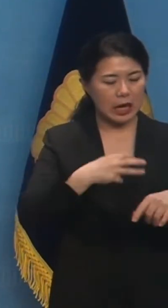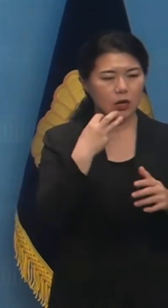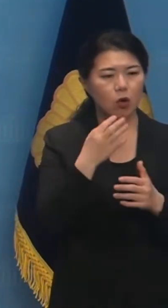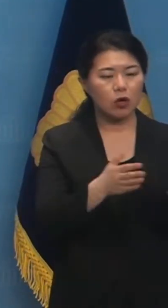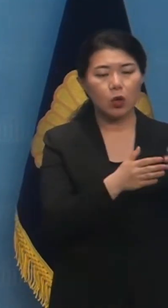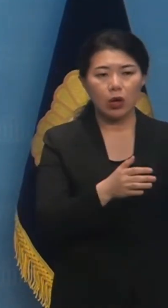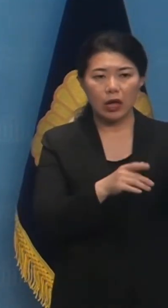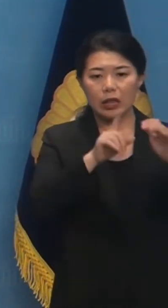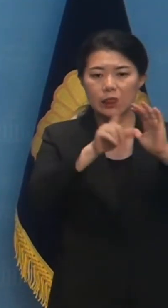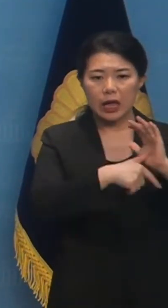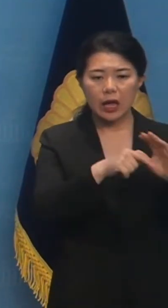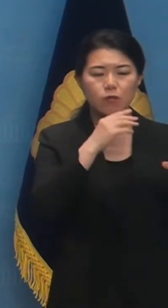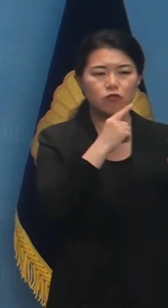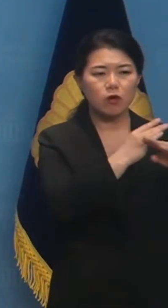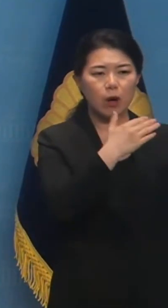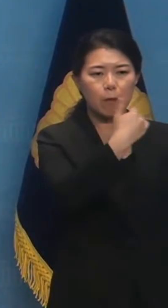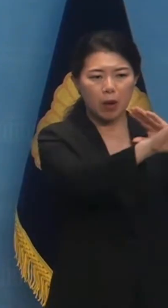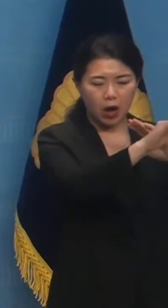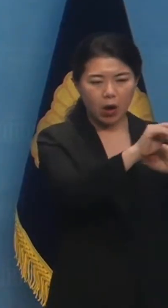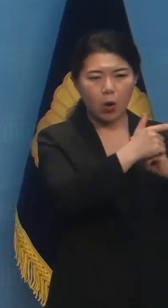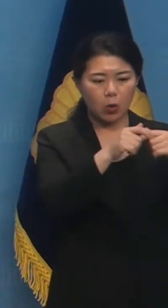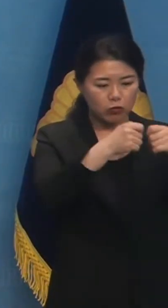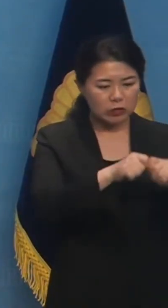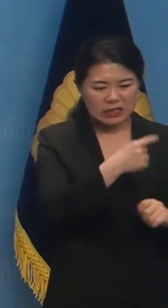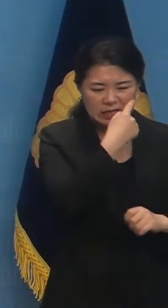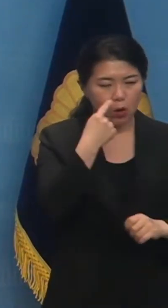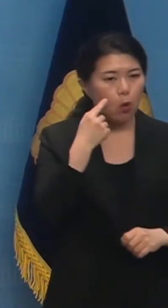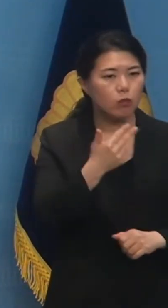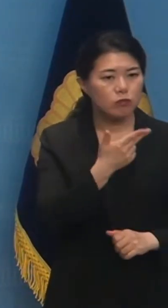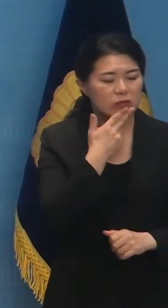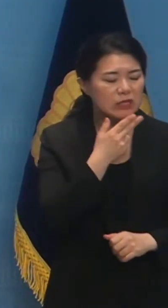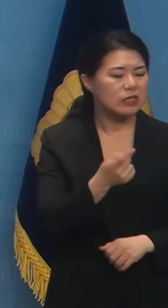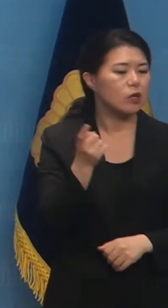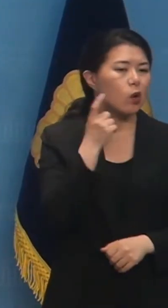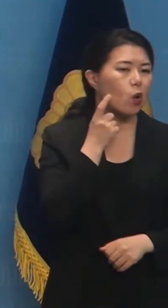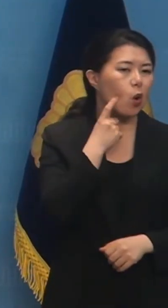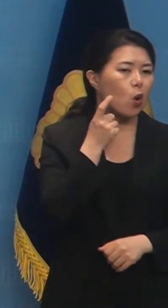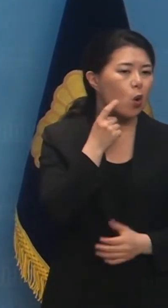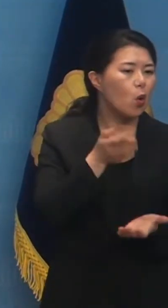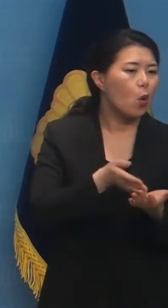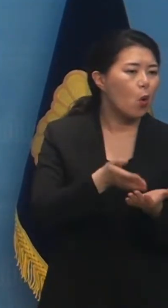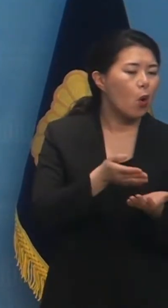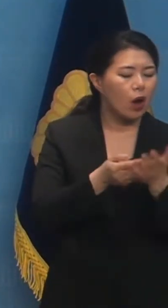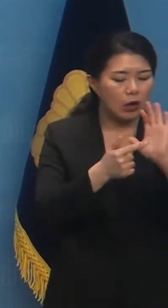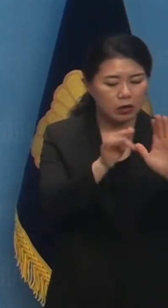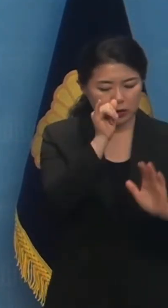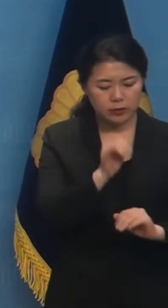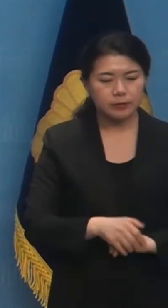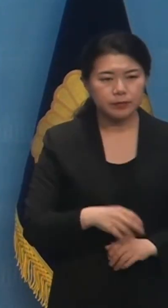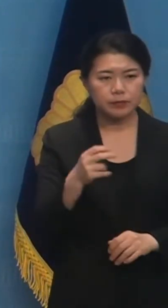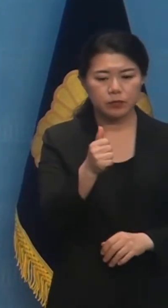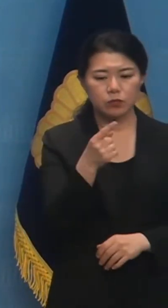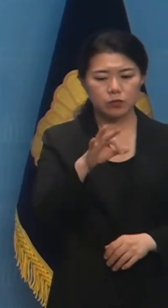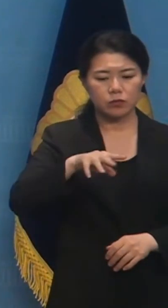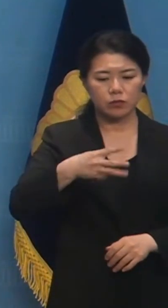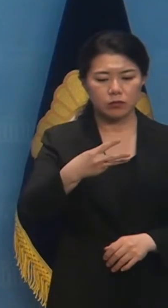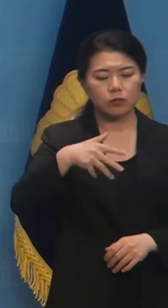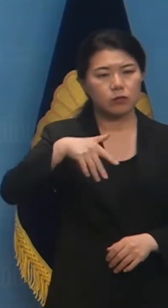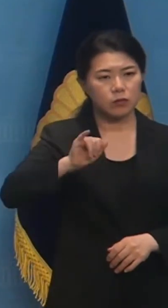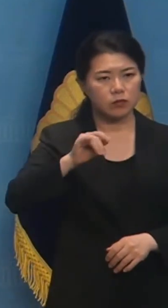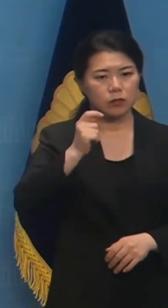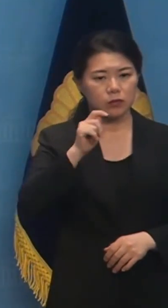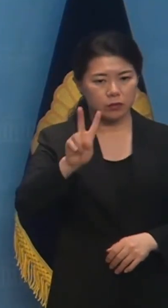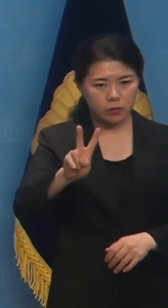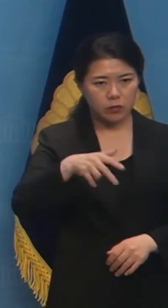경기지사 시절 대북 송금 등 구체적 증거 없는 허위 주장을 다수 언급하였고, 홍철기 TV와